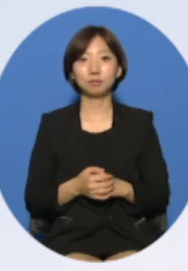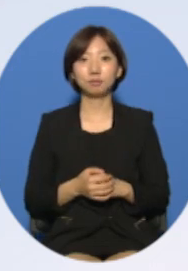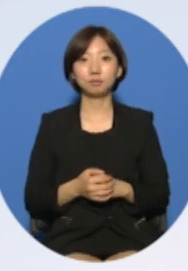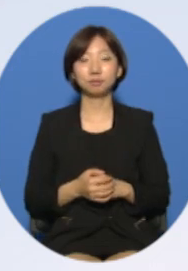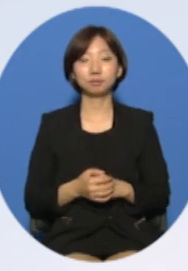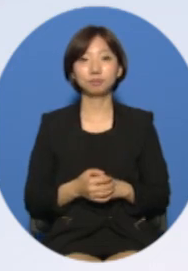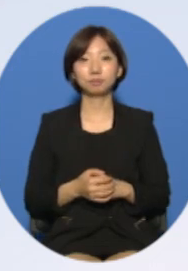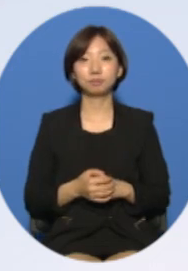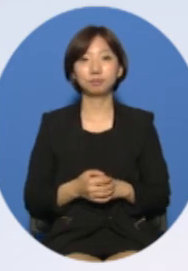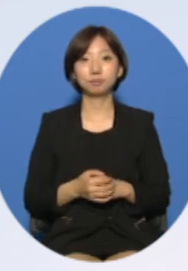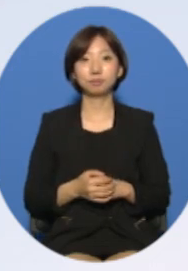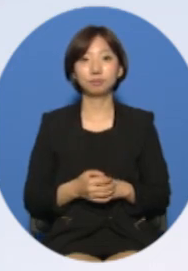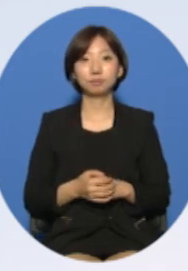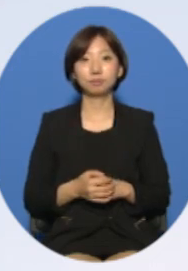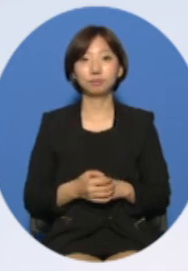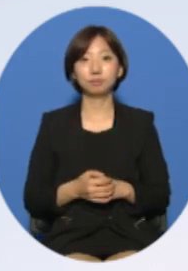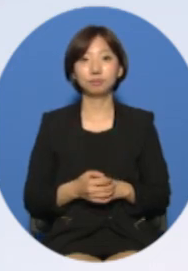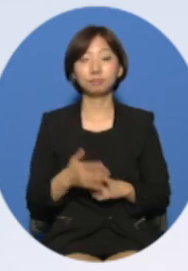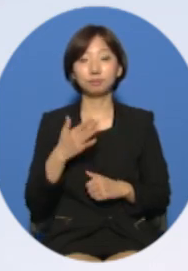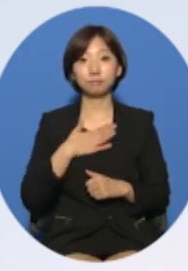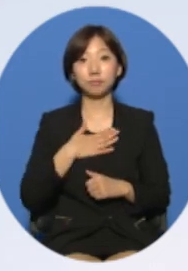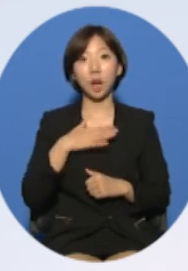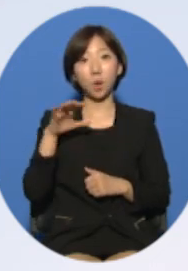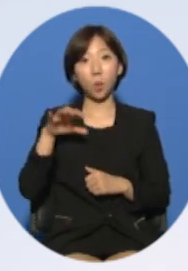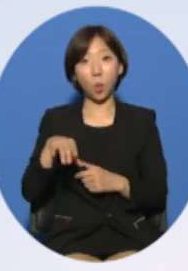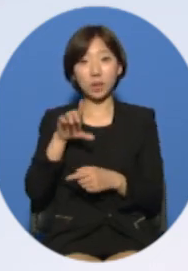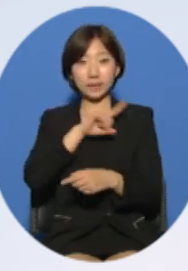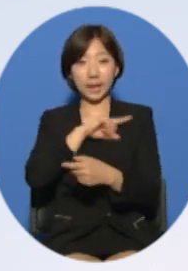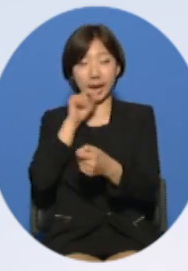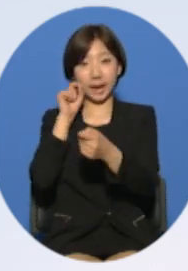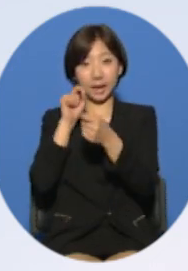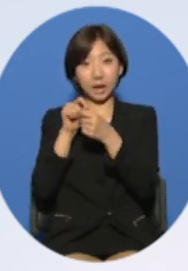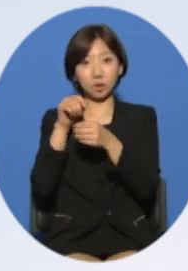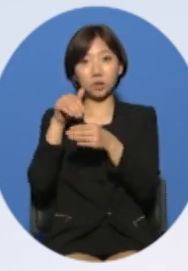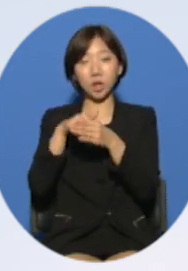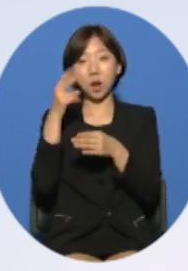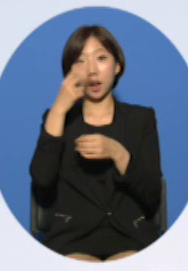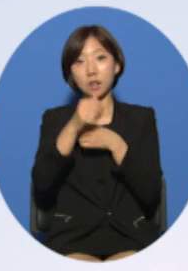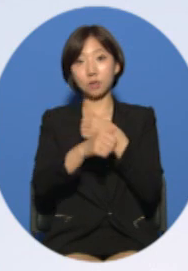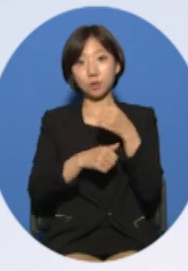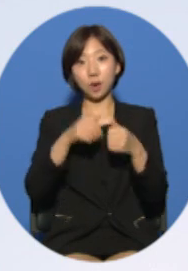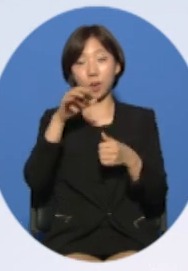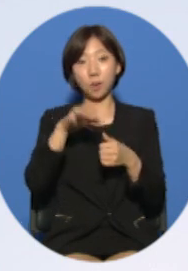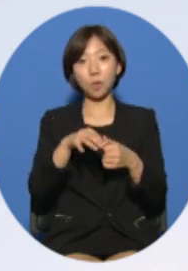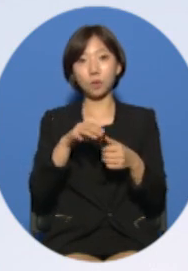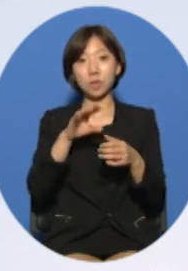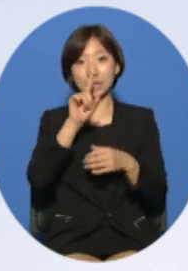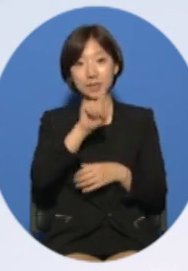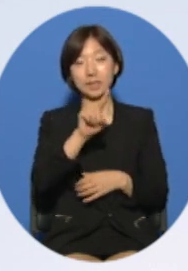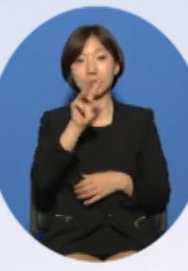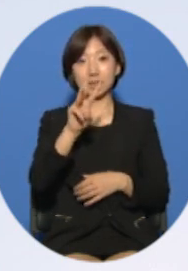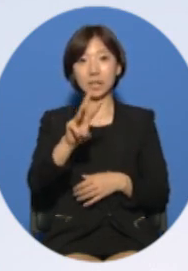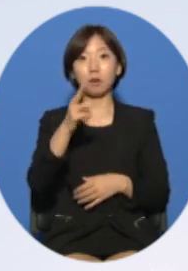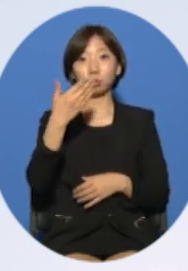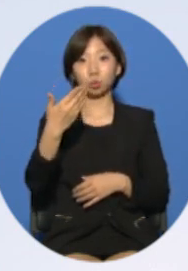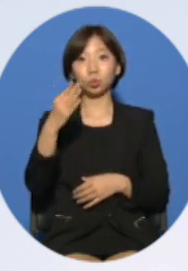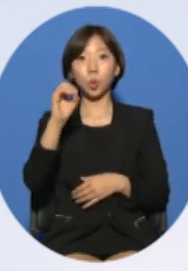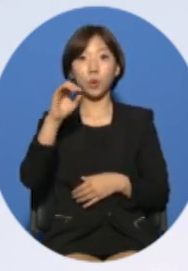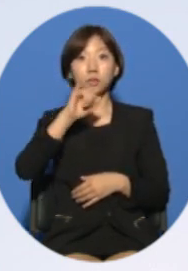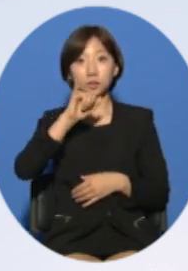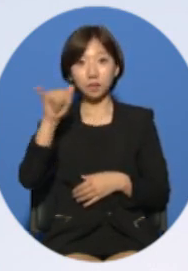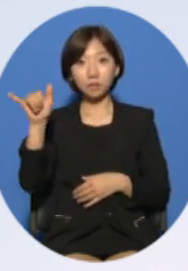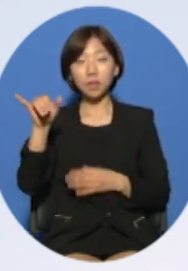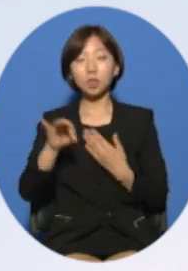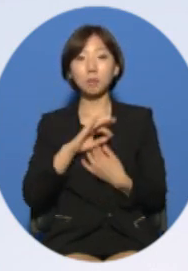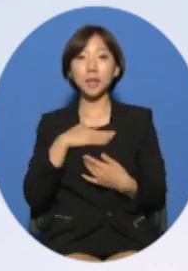없이 예. 누르면은 본인이 위치한 가장 가까운 선거관리인으로 연결이 됩니다. 1390. 1390. 네네. 그러면 이제 내